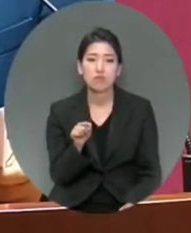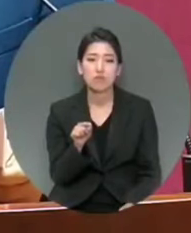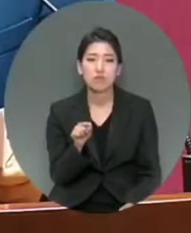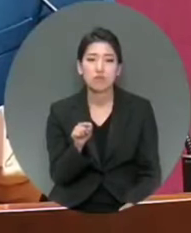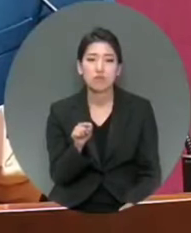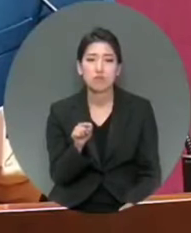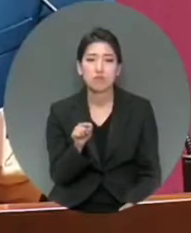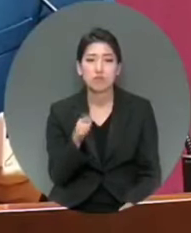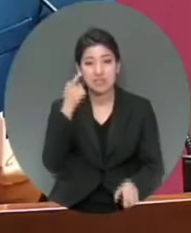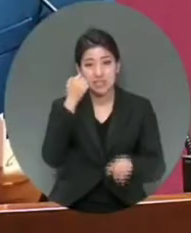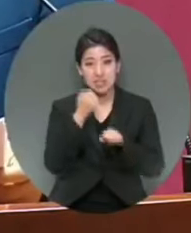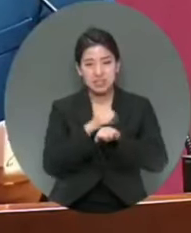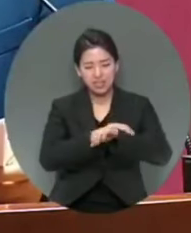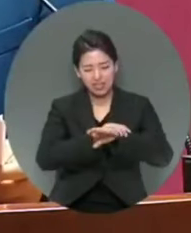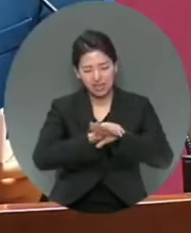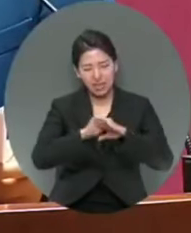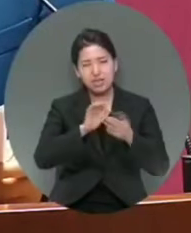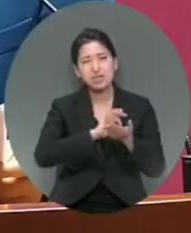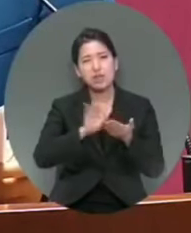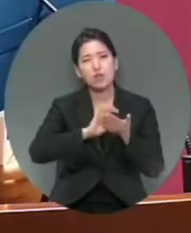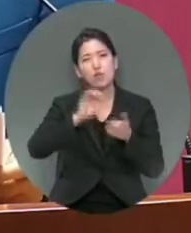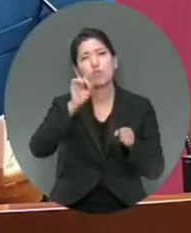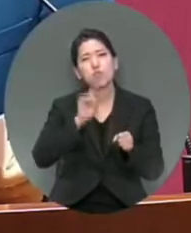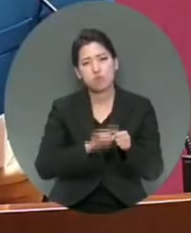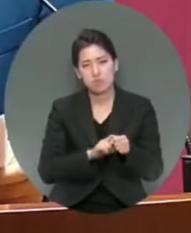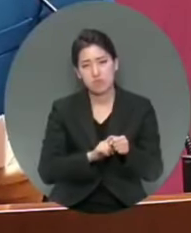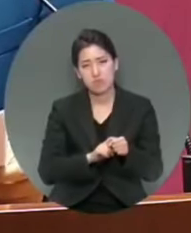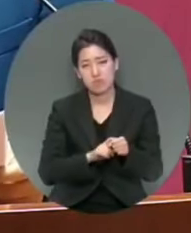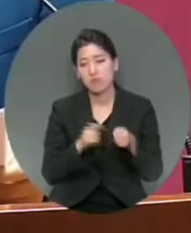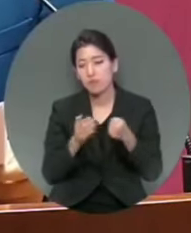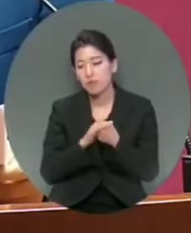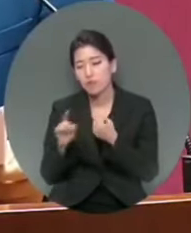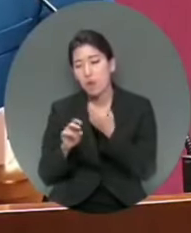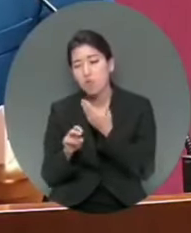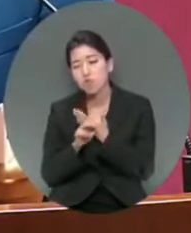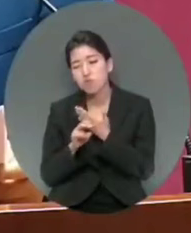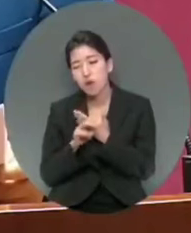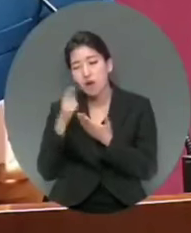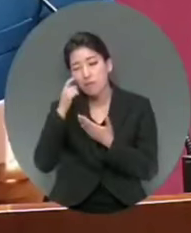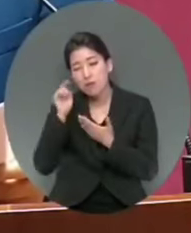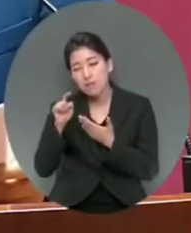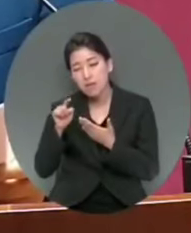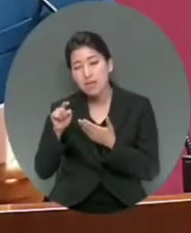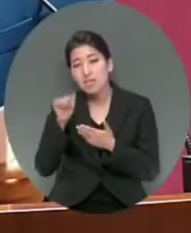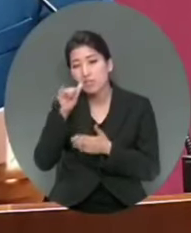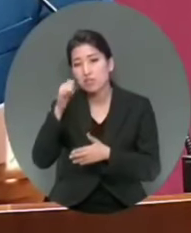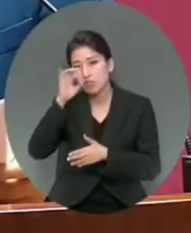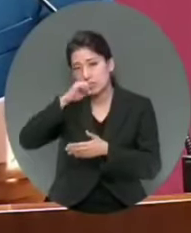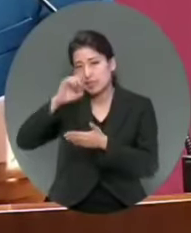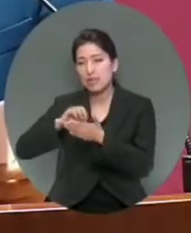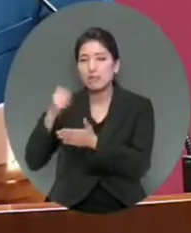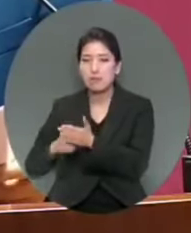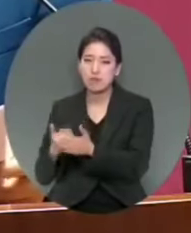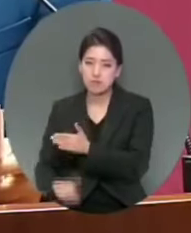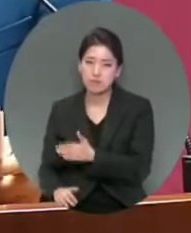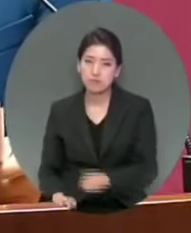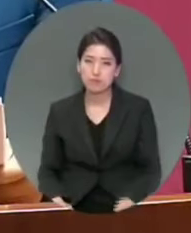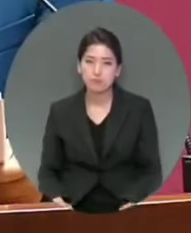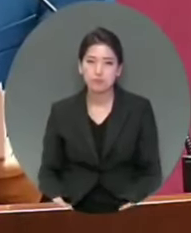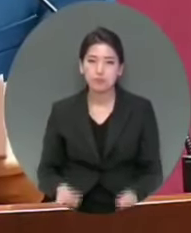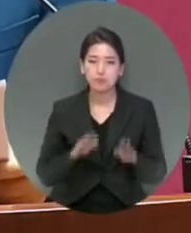예산을 효율화한다는 그런 방향성 하에서 부정행위 등으로 법적 제재를 받은 사업을 일단 감액 조정을 했고